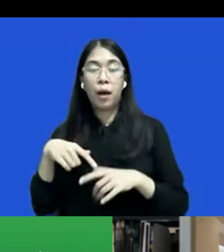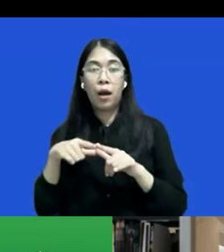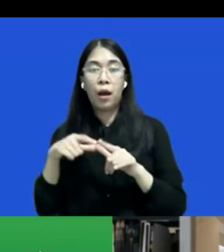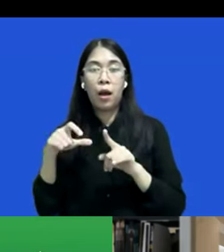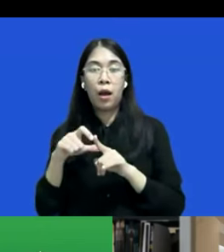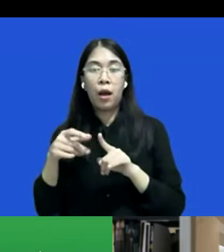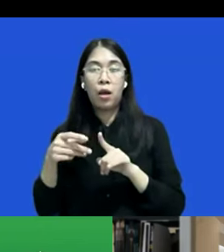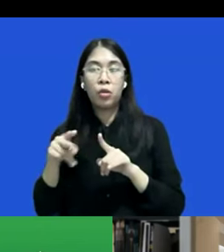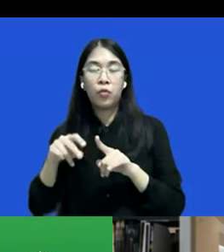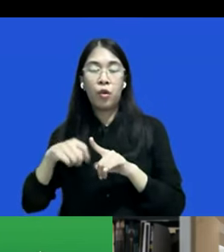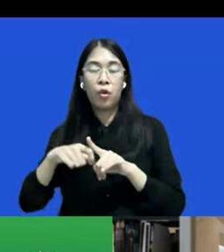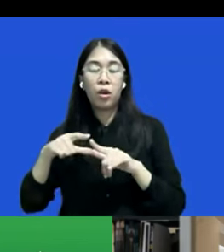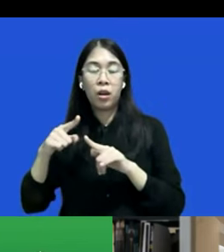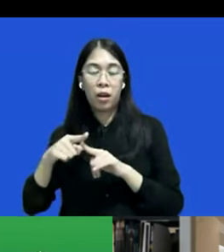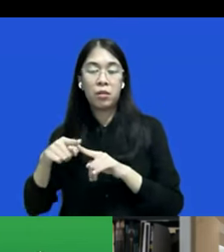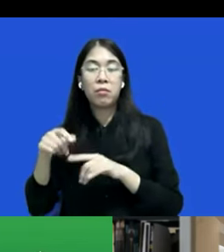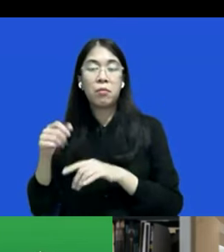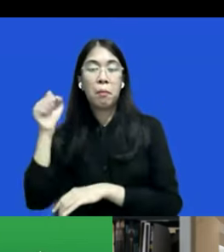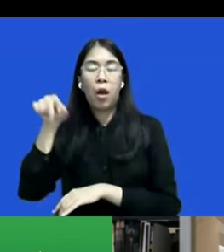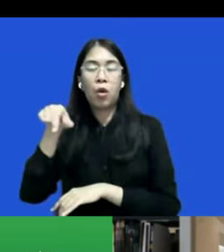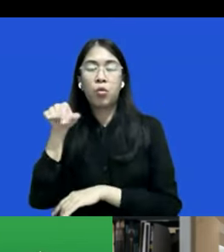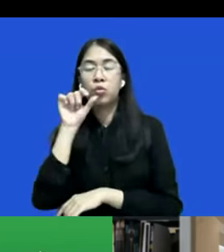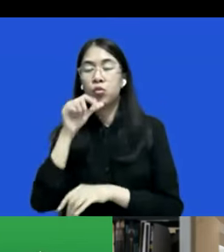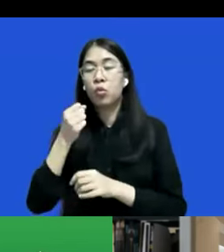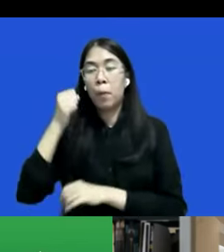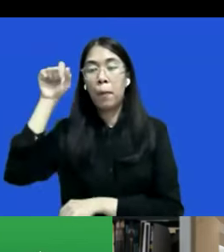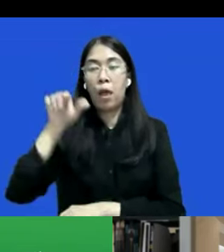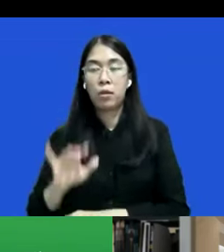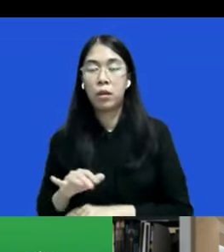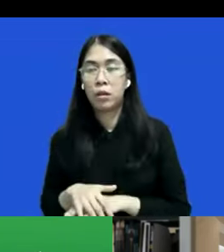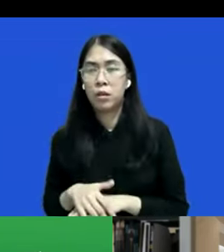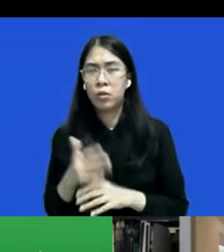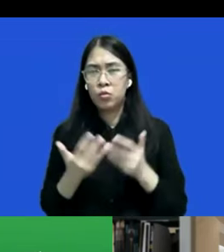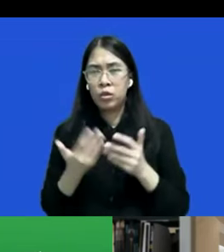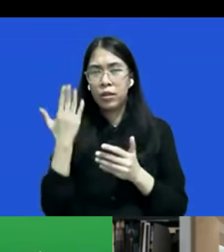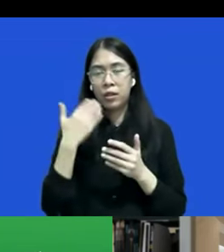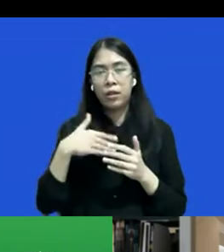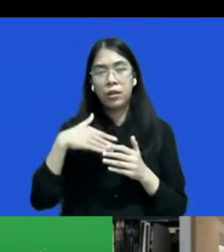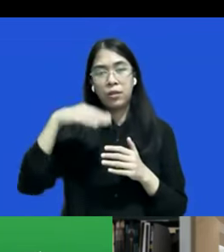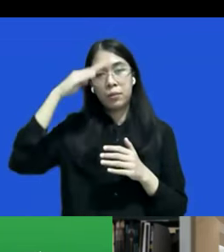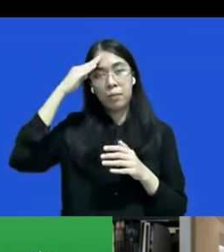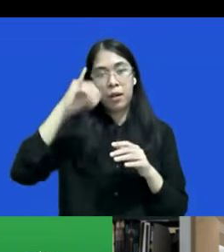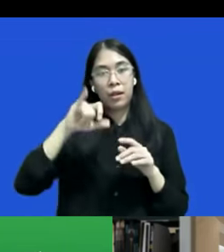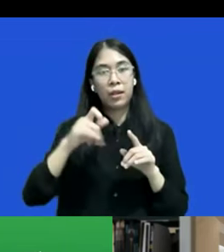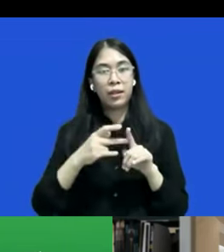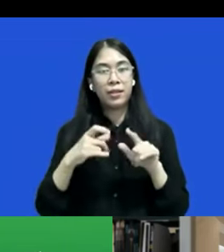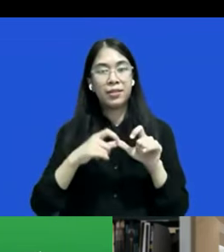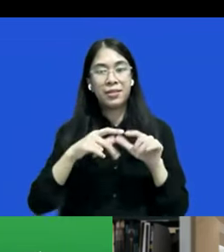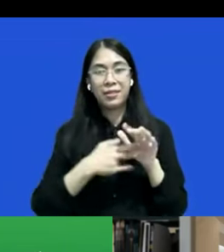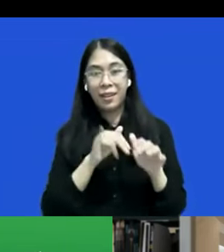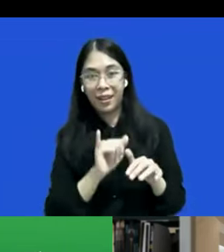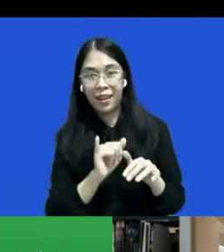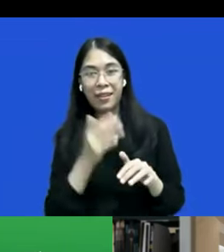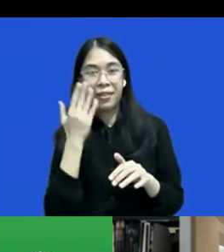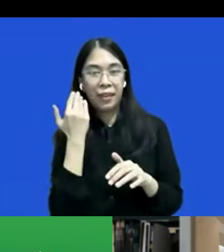sebagai pembela. Nah, mungkin ini tadi kayaknya bahasannya Bang Ihsan ya. Boleh